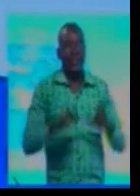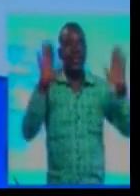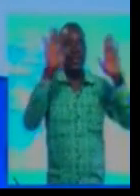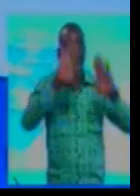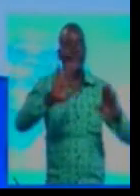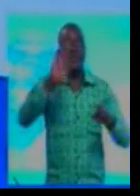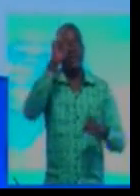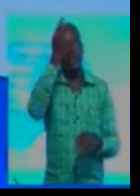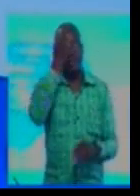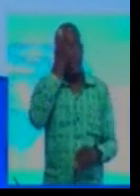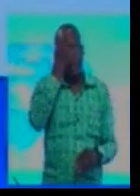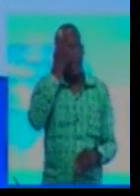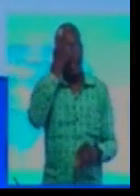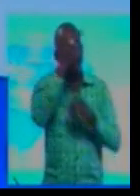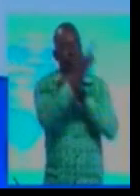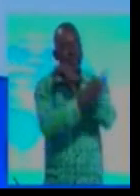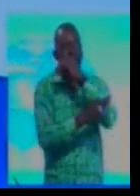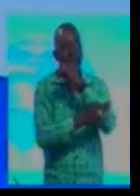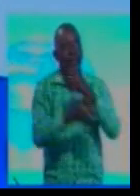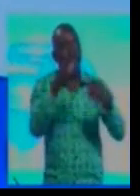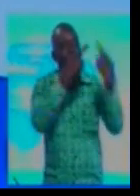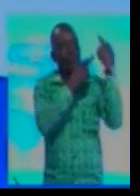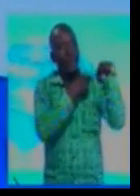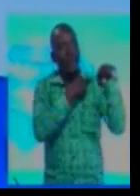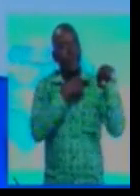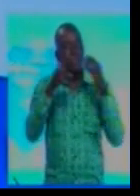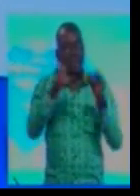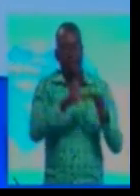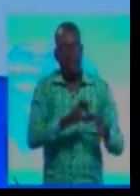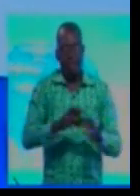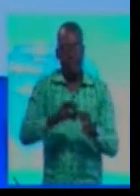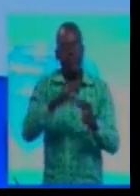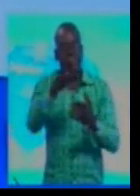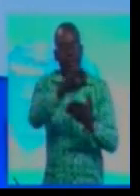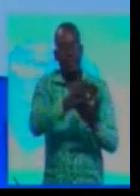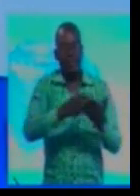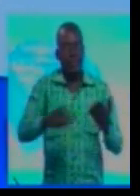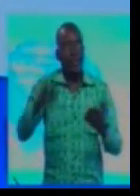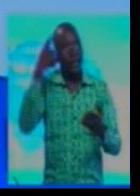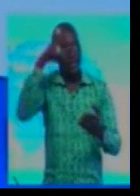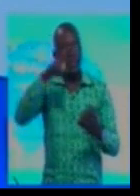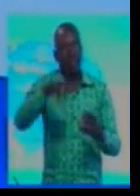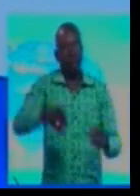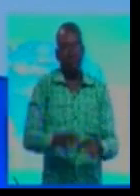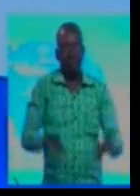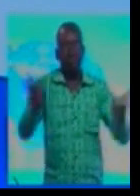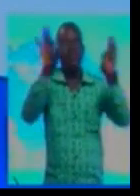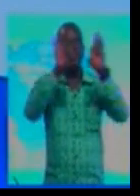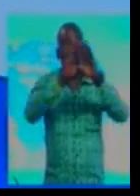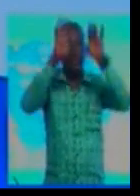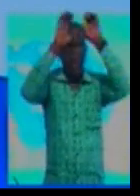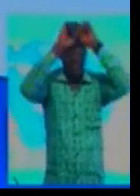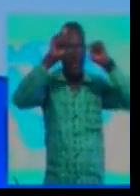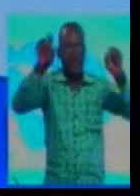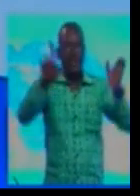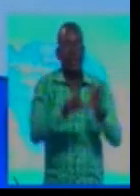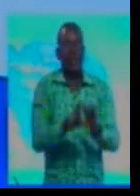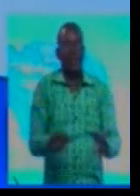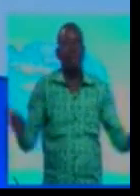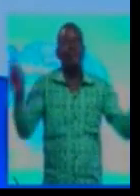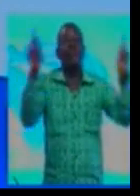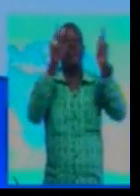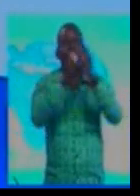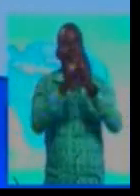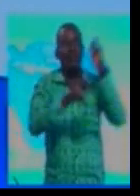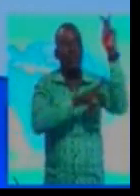Dimanche politique à Fada, les responsables de l'alliance des partis de la majorité présidentielle ont rencontré la